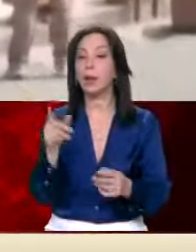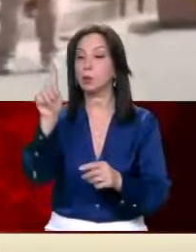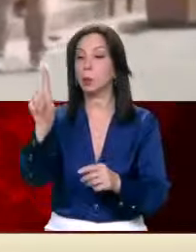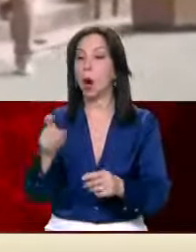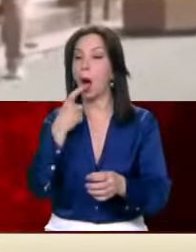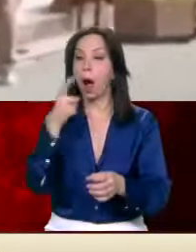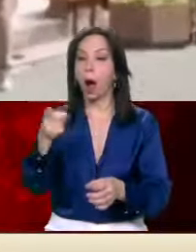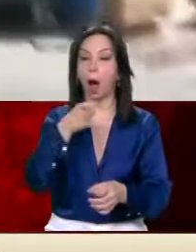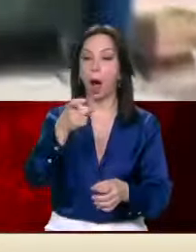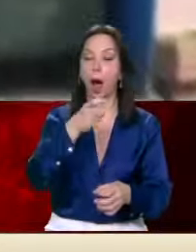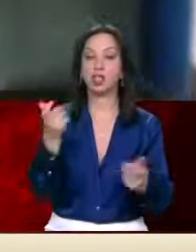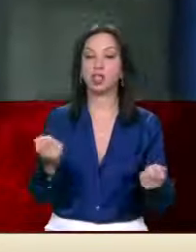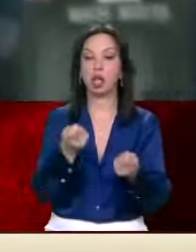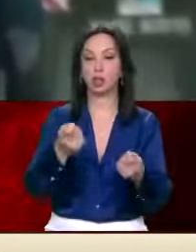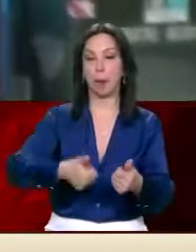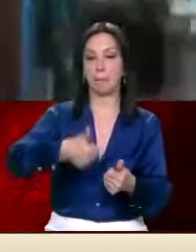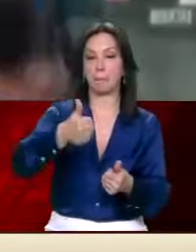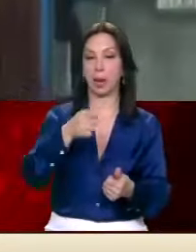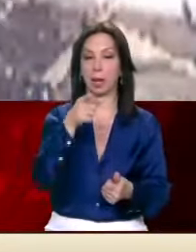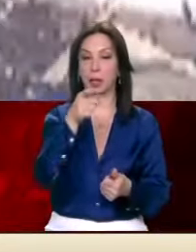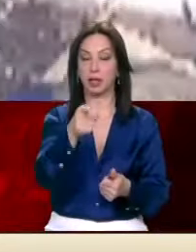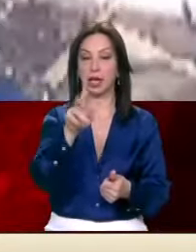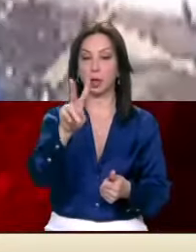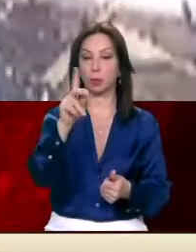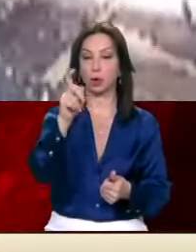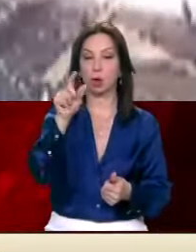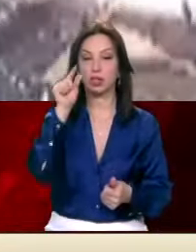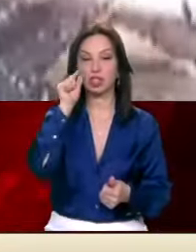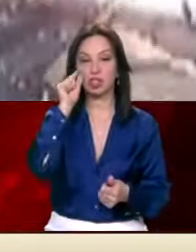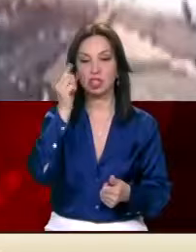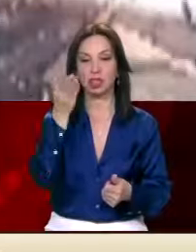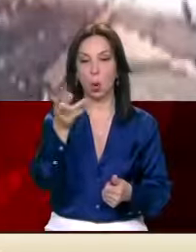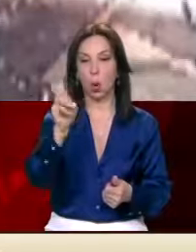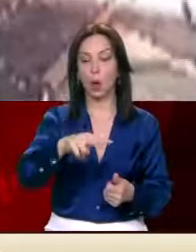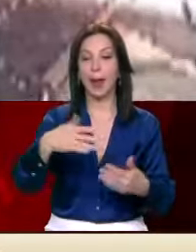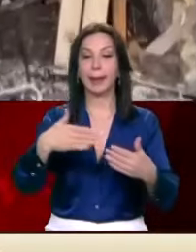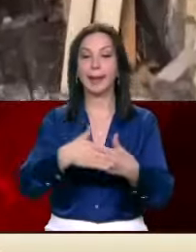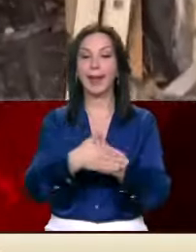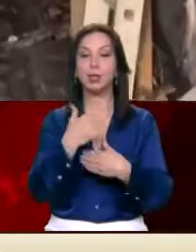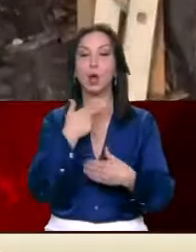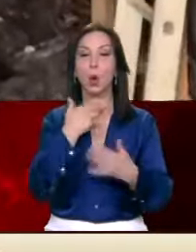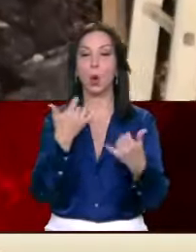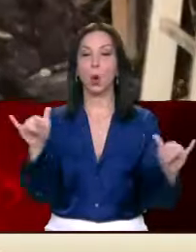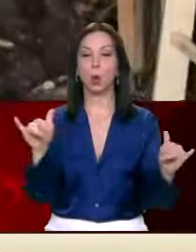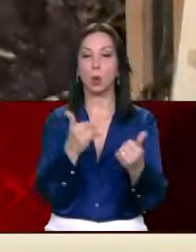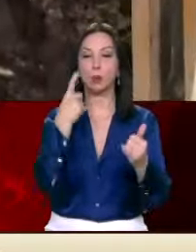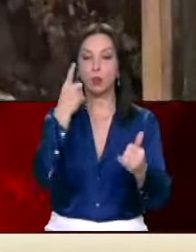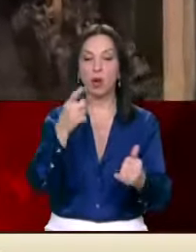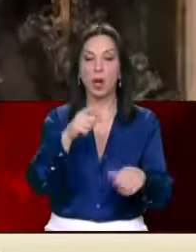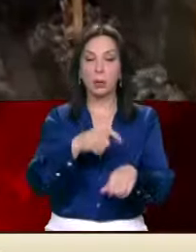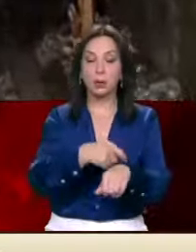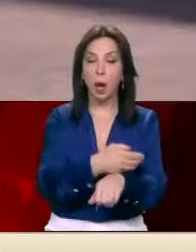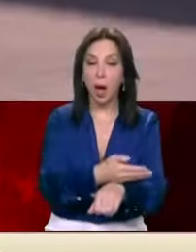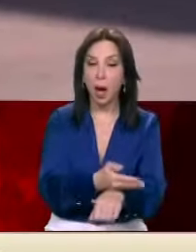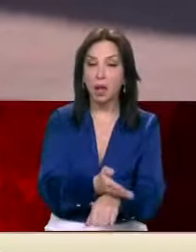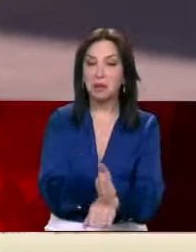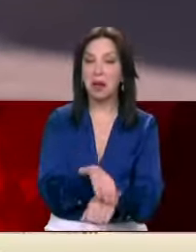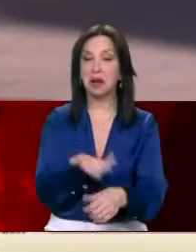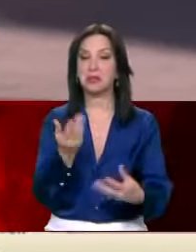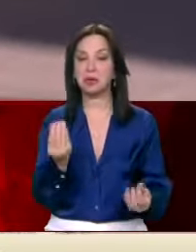Çalışma ve Sosyal Güvenlik Bakan Yardımcısı Adnan Ertem, 29 kişiye mezar olan gece kulübünde saatlerce ihmal araştırması yaptı.